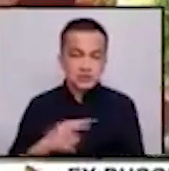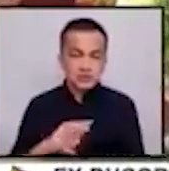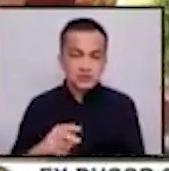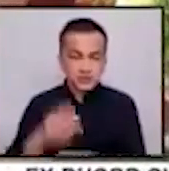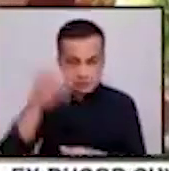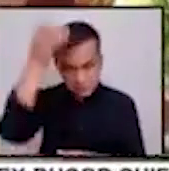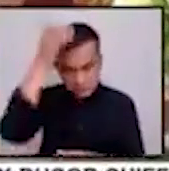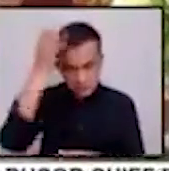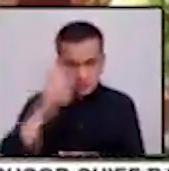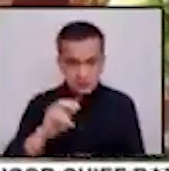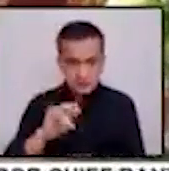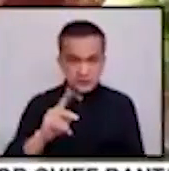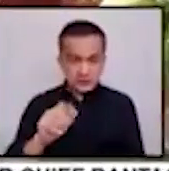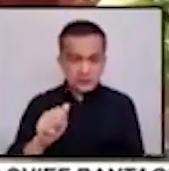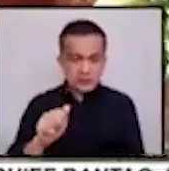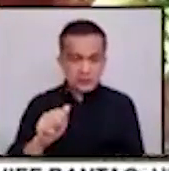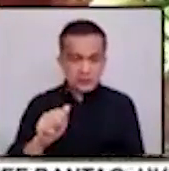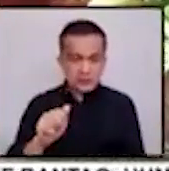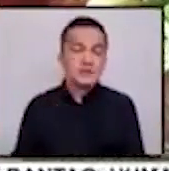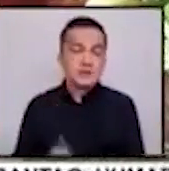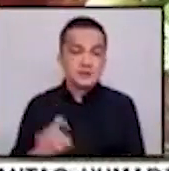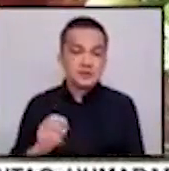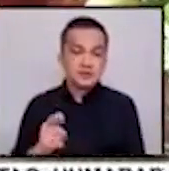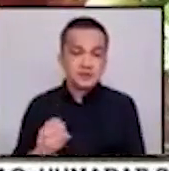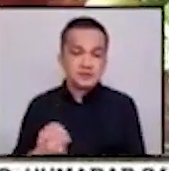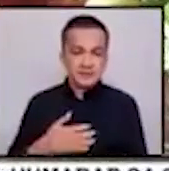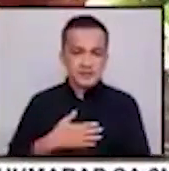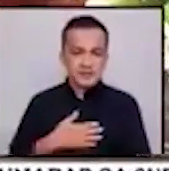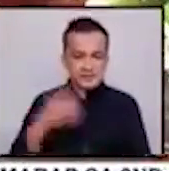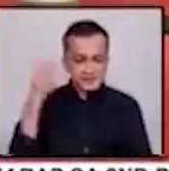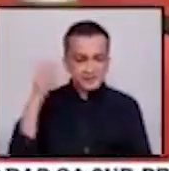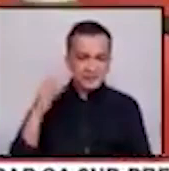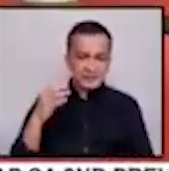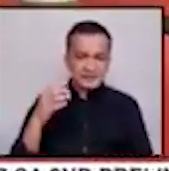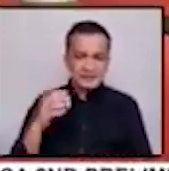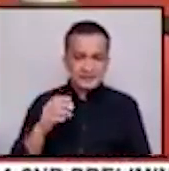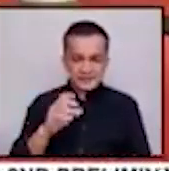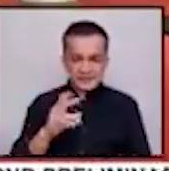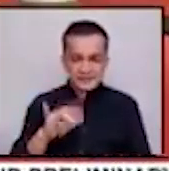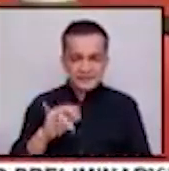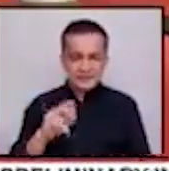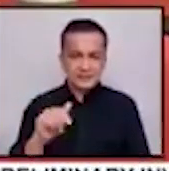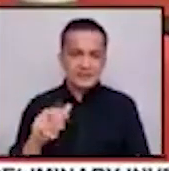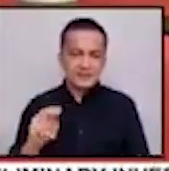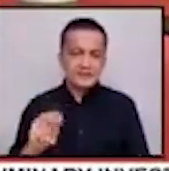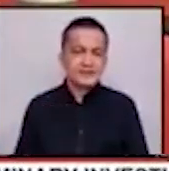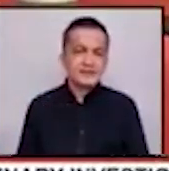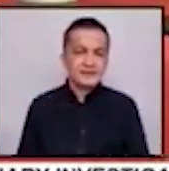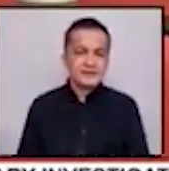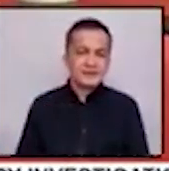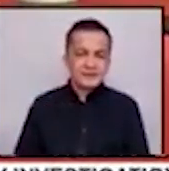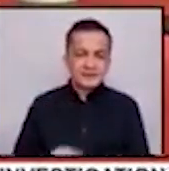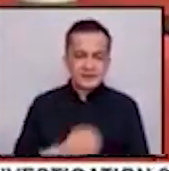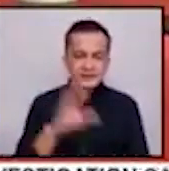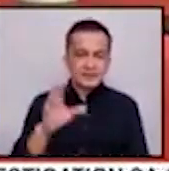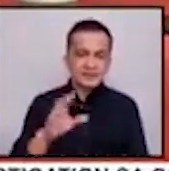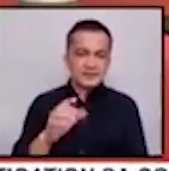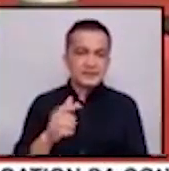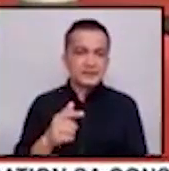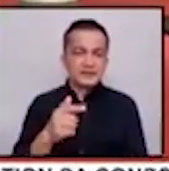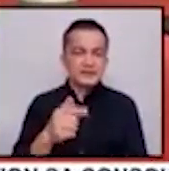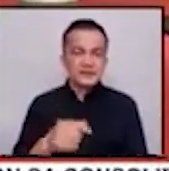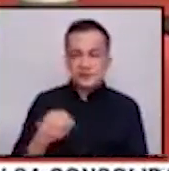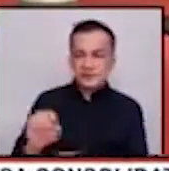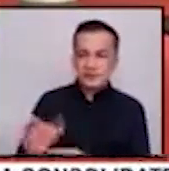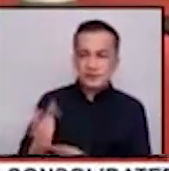Tobago. Walang iba kundi ang aking pinsan. Wow. Kristzan Karlo Delos Santos, rise and shine. Good morning! Good morning! Kamusta